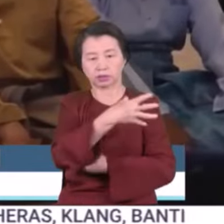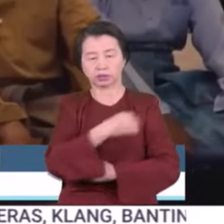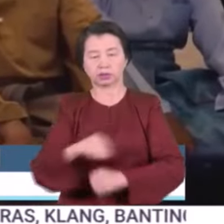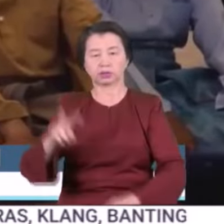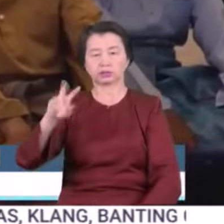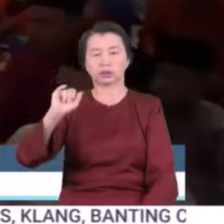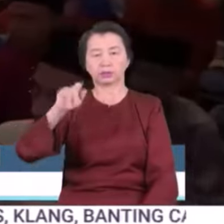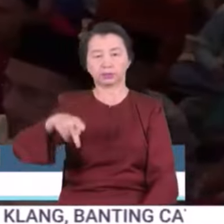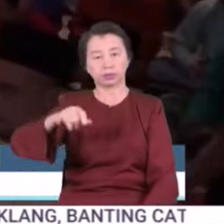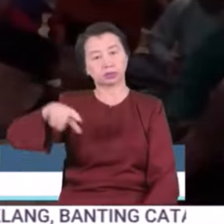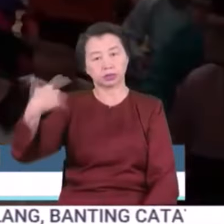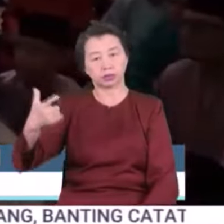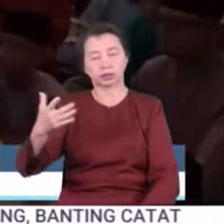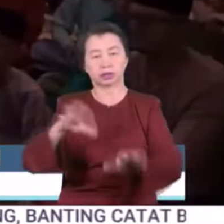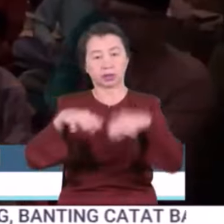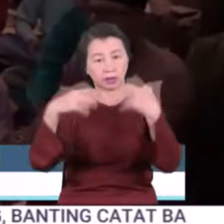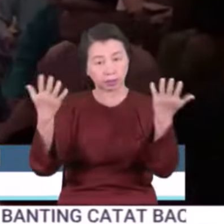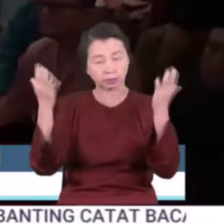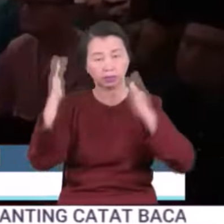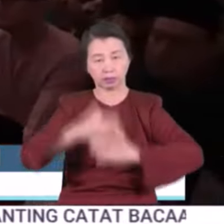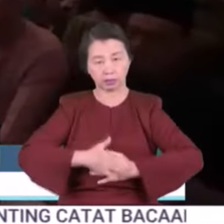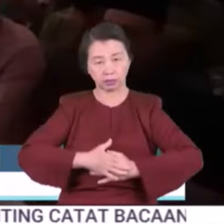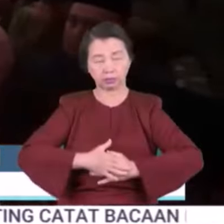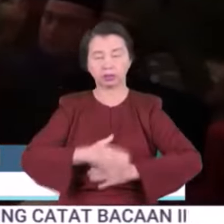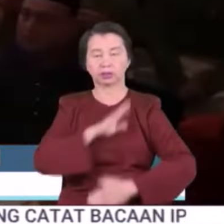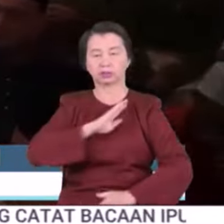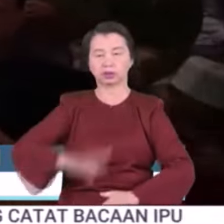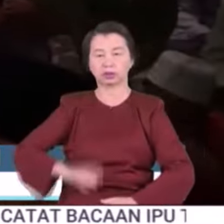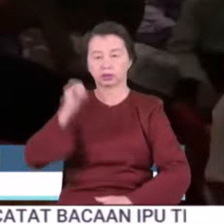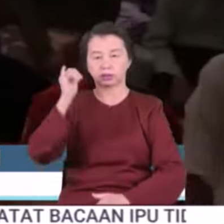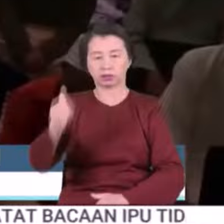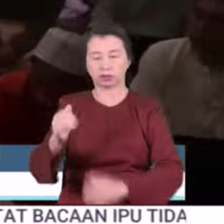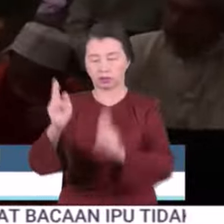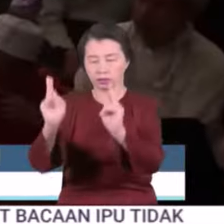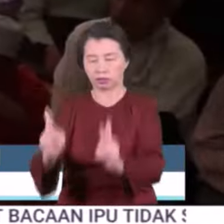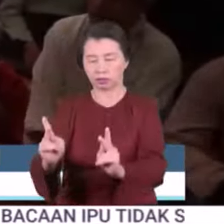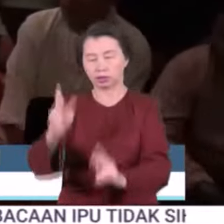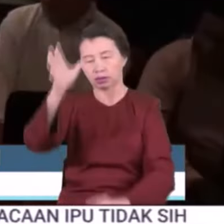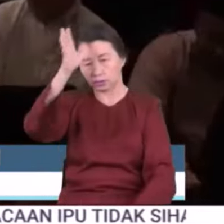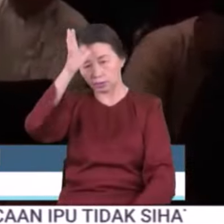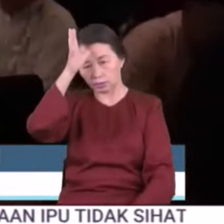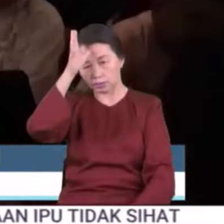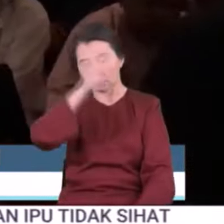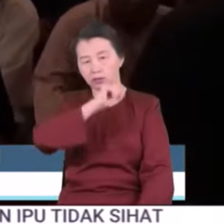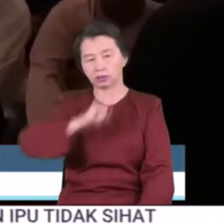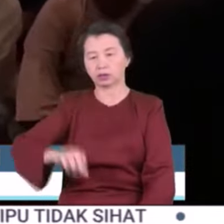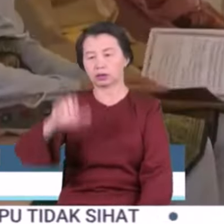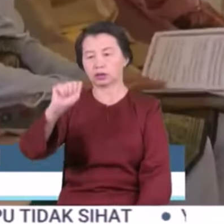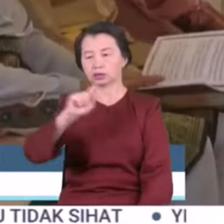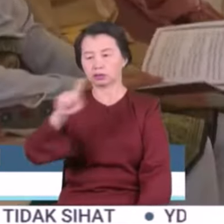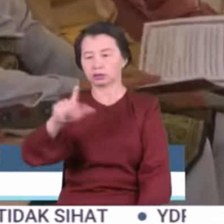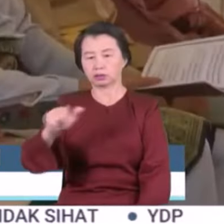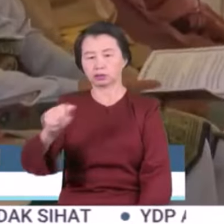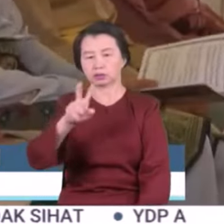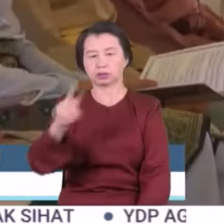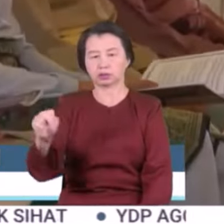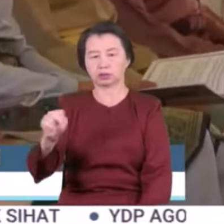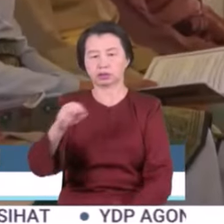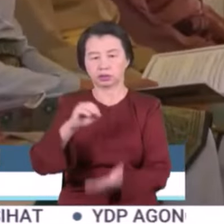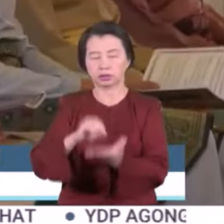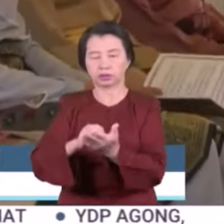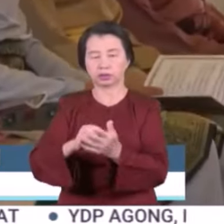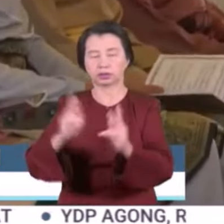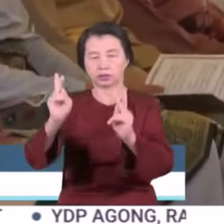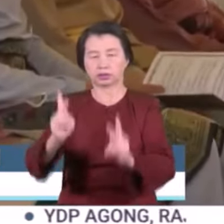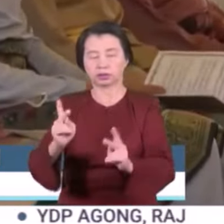kenamaan lain selesai menunaikan solat sunat aidilfitri Baginda menziarahi Pusara Ayahanda Baginda almarhum Sultan azlan muhibuddin Shah